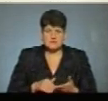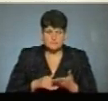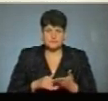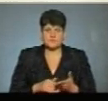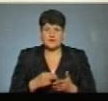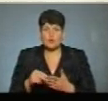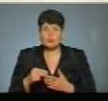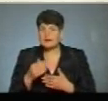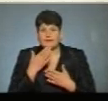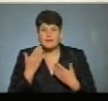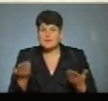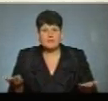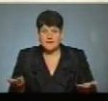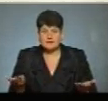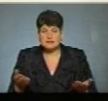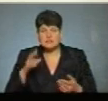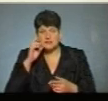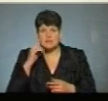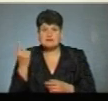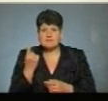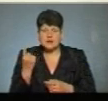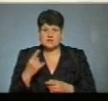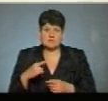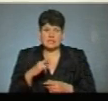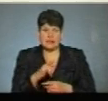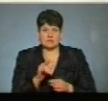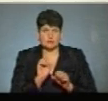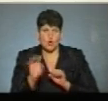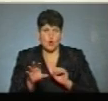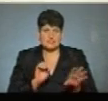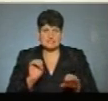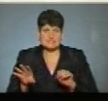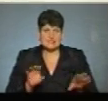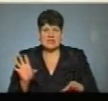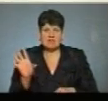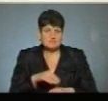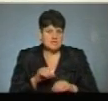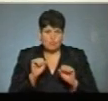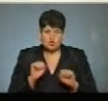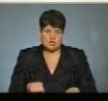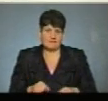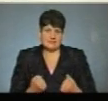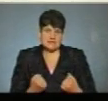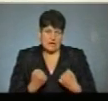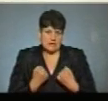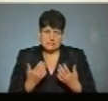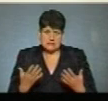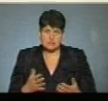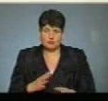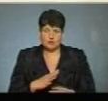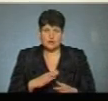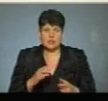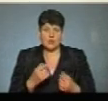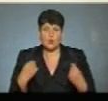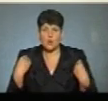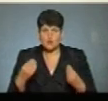бізнес, всі долучаються, купити нема де. Тобто, держава цим першим літаком роздала всім можливі ті захисні